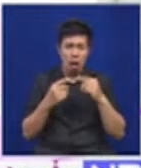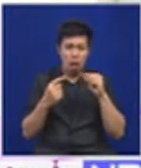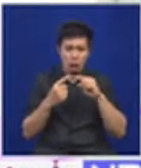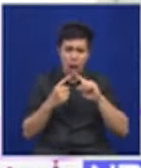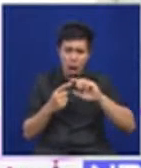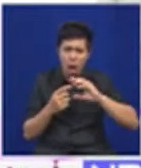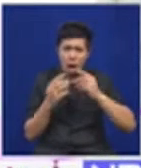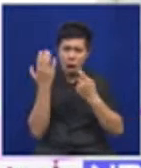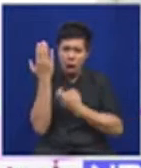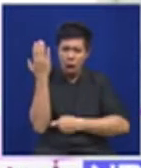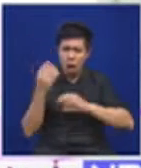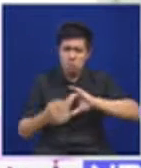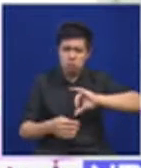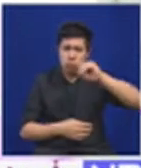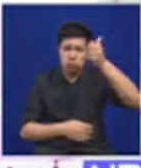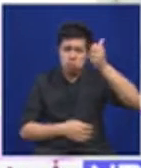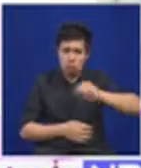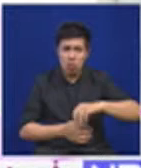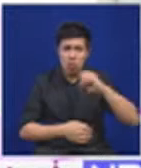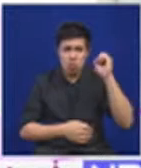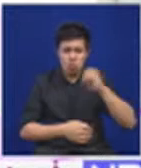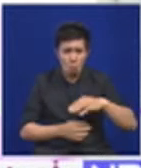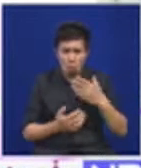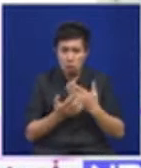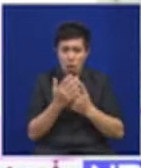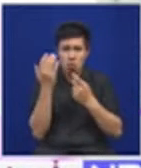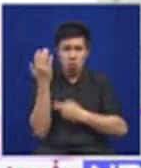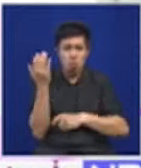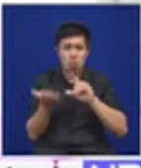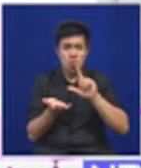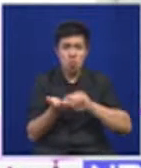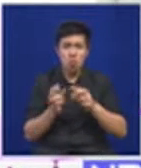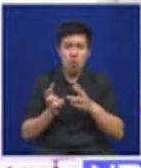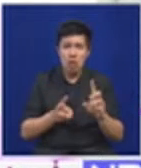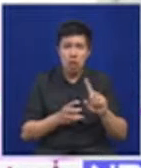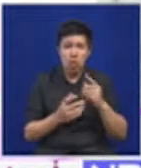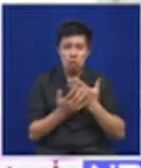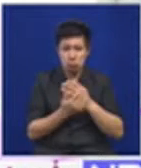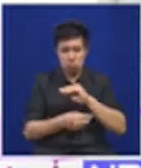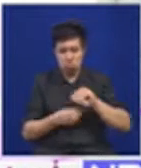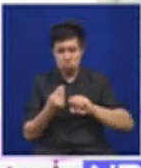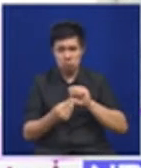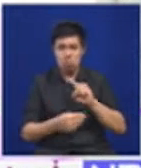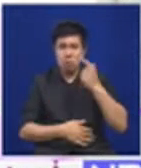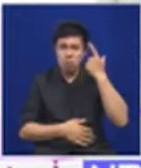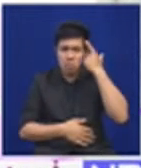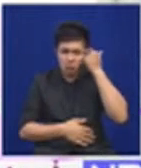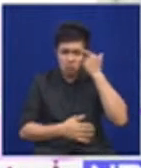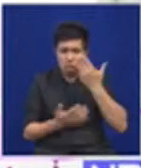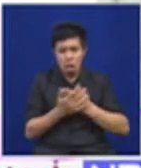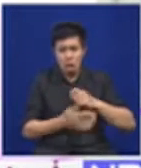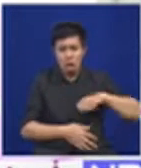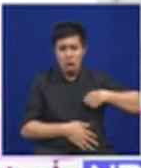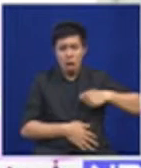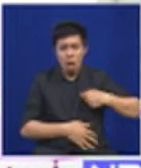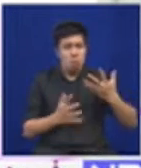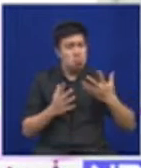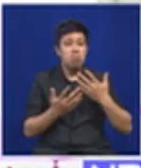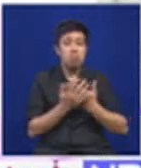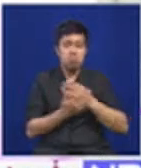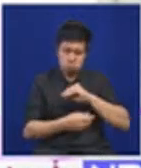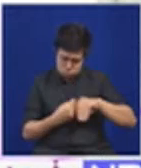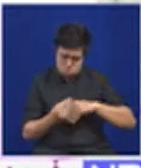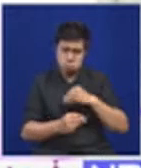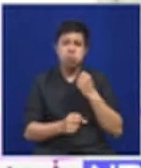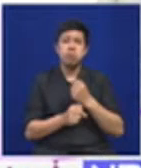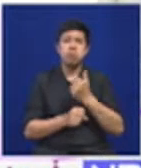ขึ้นลงๆตอนยางราคาตกเนี่ยเราจะทำยังไงถ ้ าคนบึงการเศรษฐกิจพอเพียงนะครับไม่สุรุ่ยสุร่ายนะครับเขาอยู่ได ้ เพ